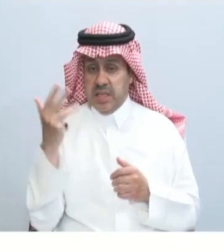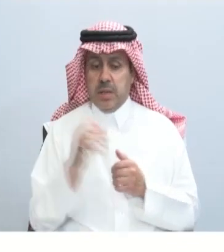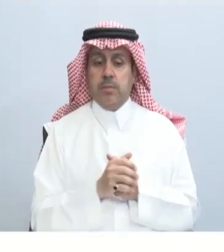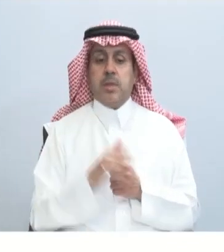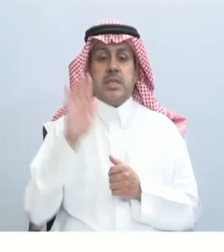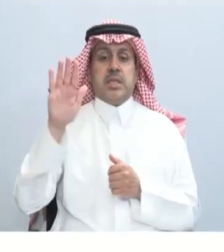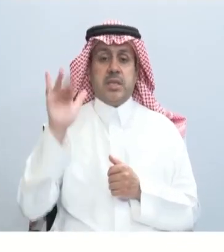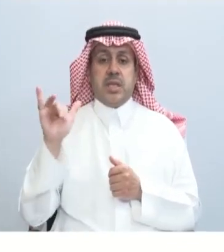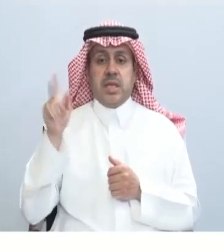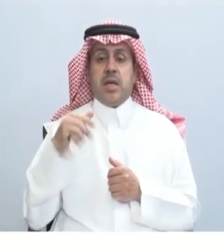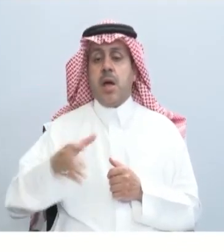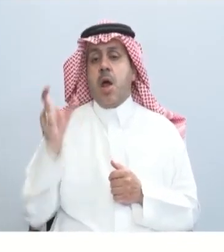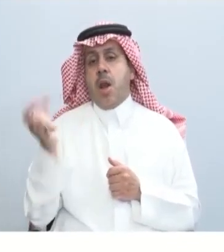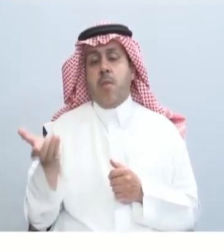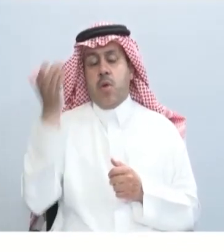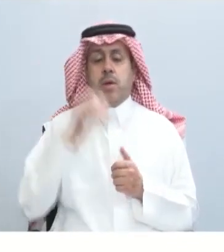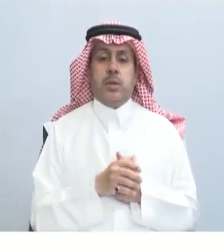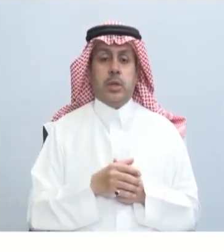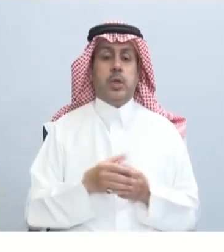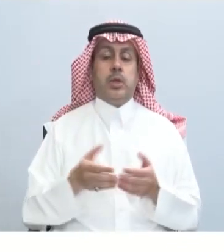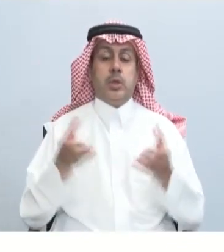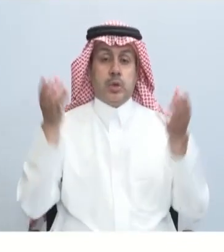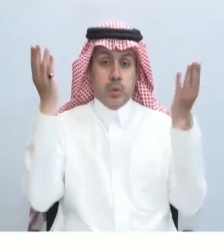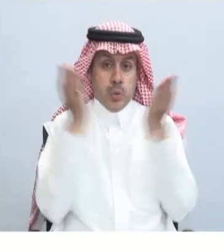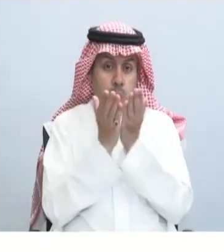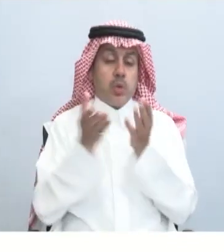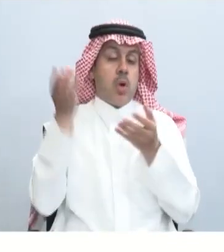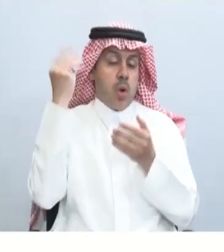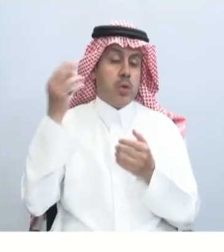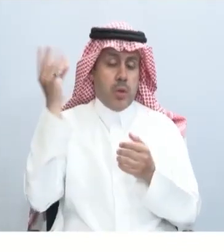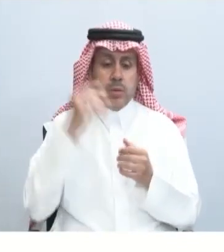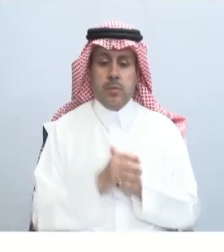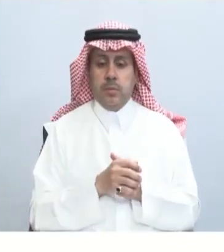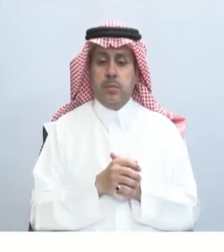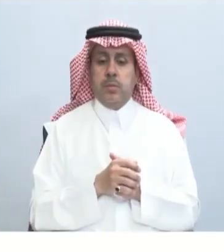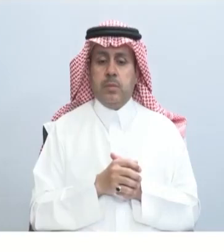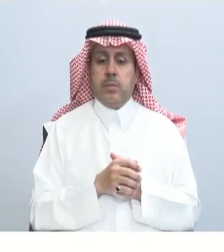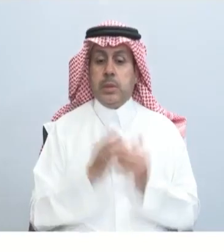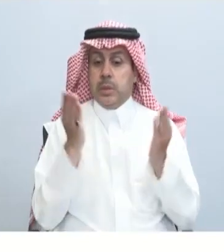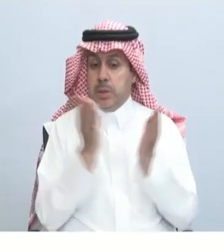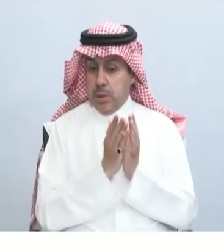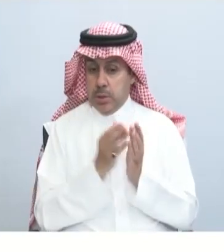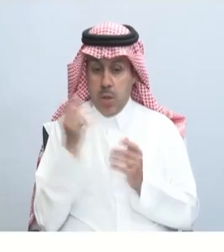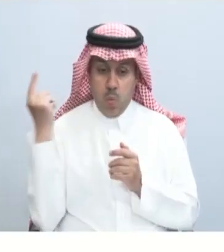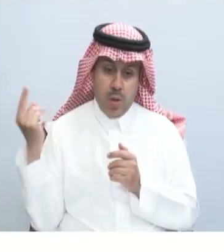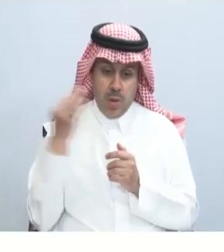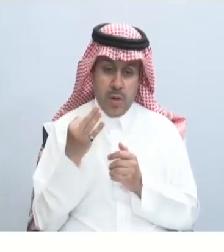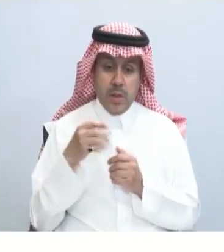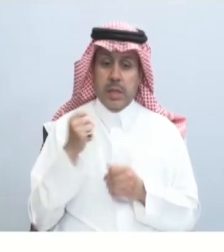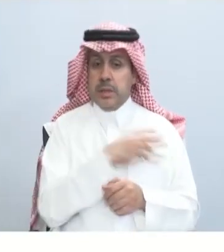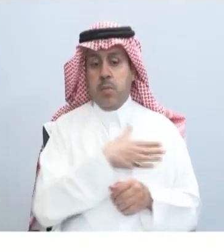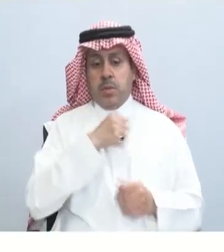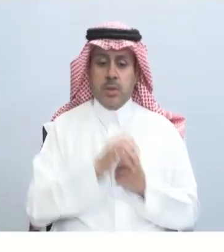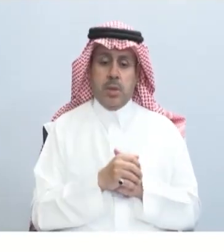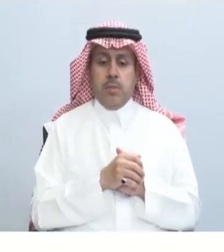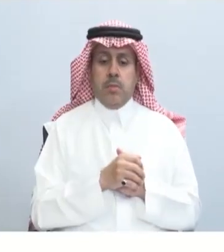نسترجع دروسها سويا الدرس الحادي وال نسب النبي صلى الله عليه وسلم ونشاته الدرس